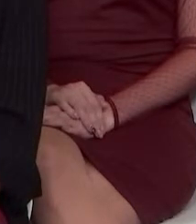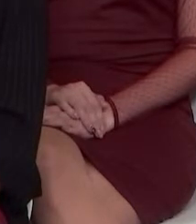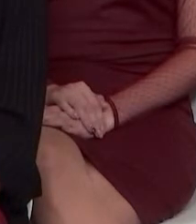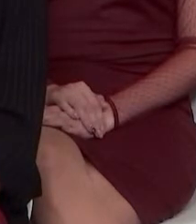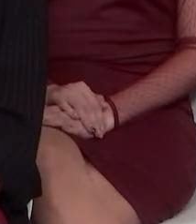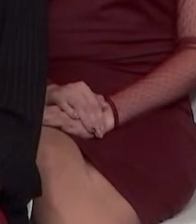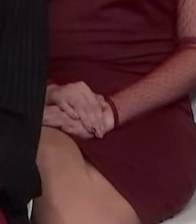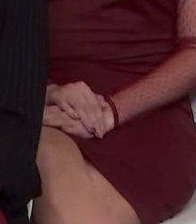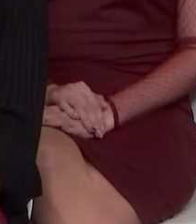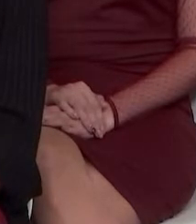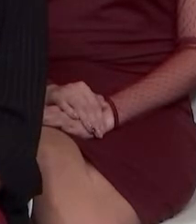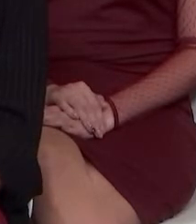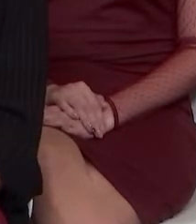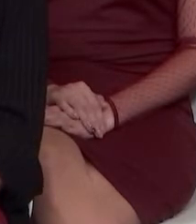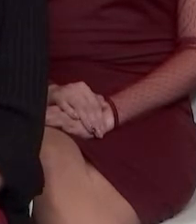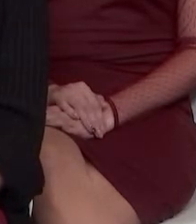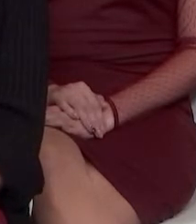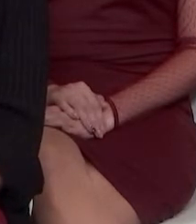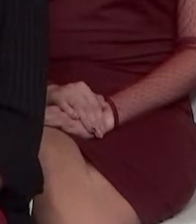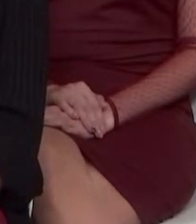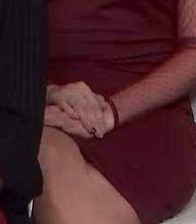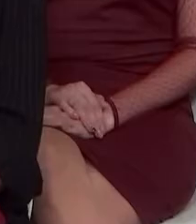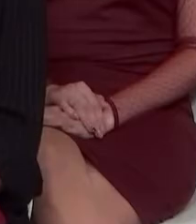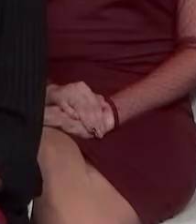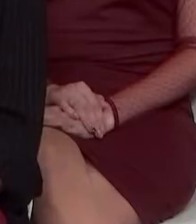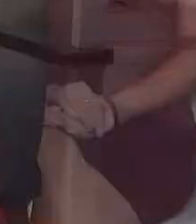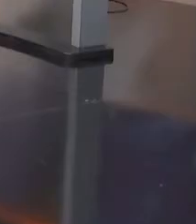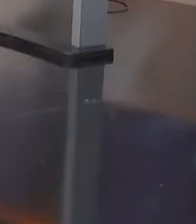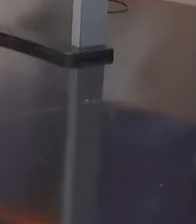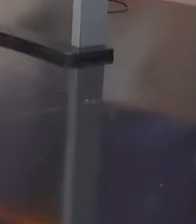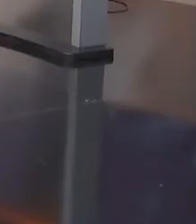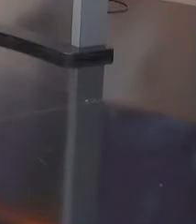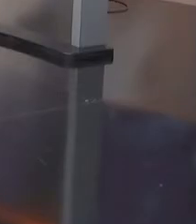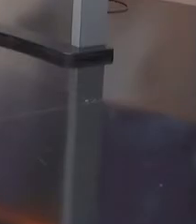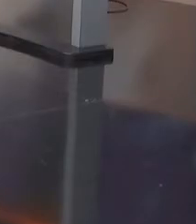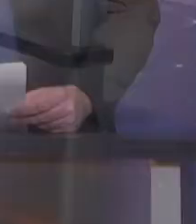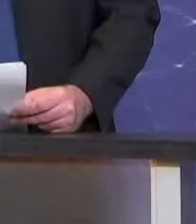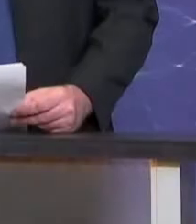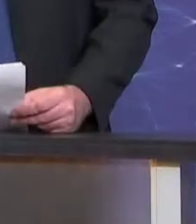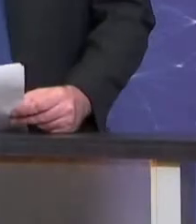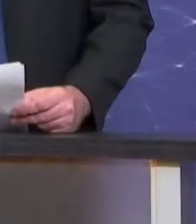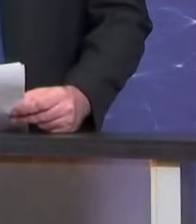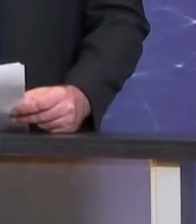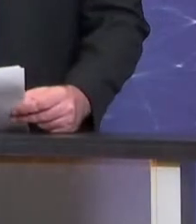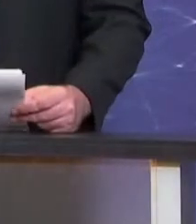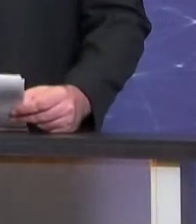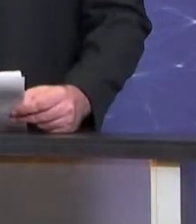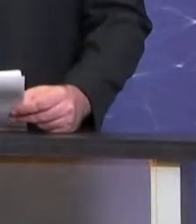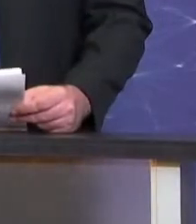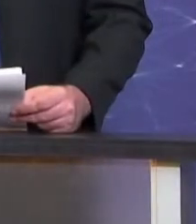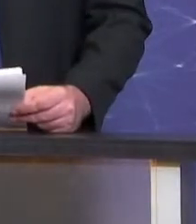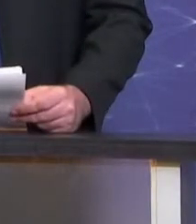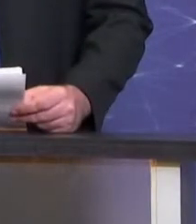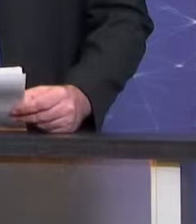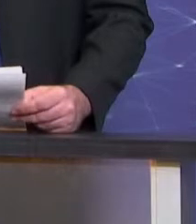Лисюк, регіональний редактор телерадіокомпанії «Ніс ТВ». Вітаю. Вітаю. Трохи згодом ми запропонуємо вам телефонувати до студії, якщо у вас є